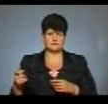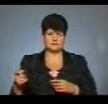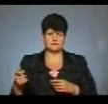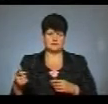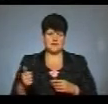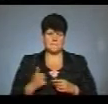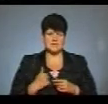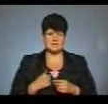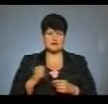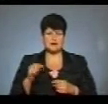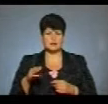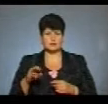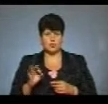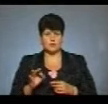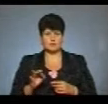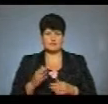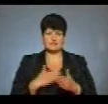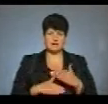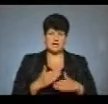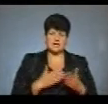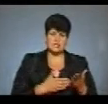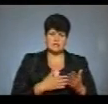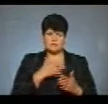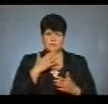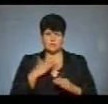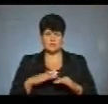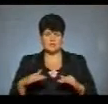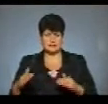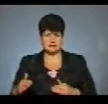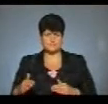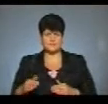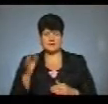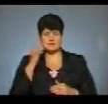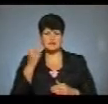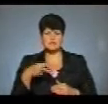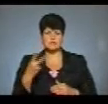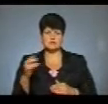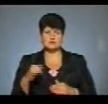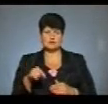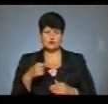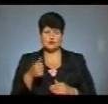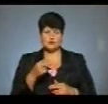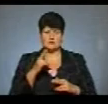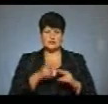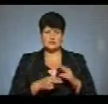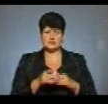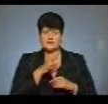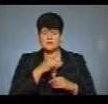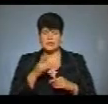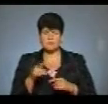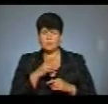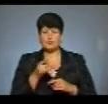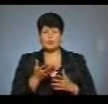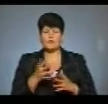бійців АТО, і інвалідів, і багатодітних. Нагадаю, 22 серпня цього року завершився термін, упродовж